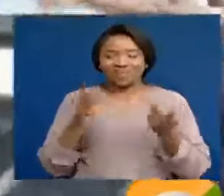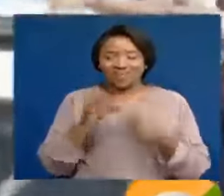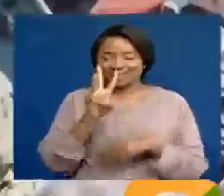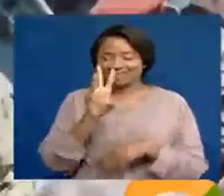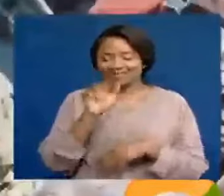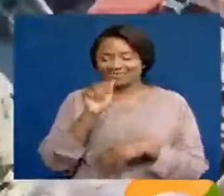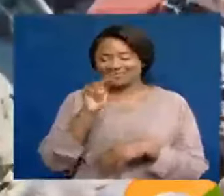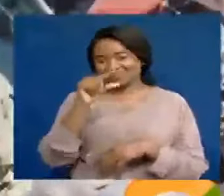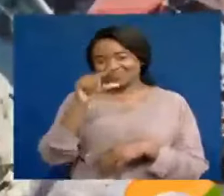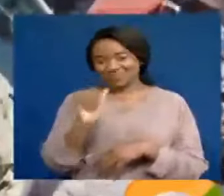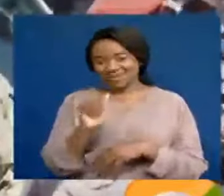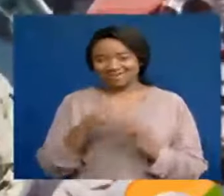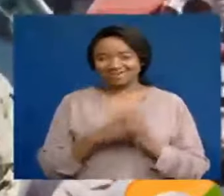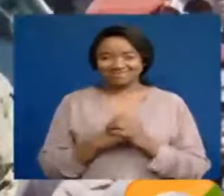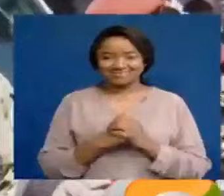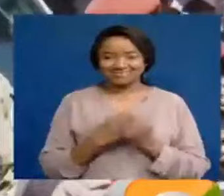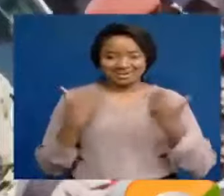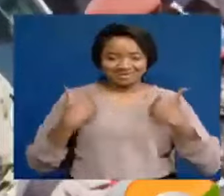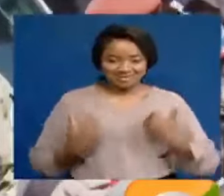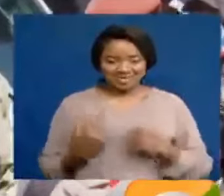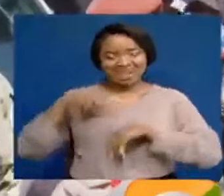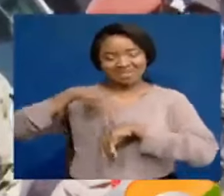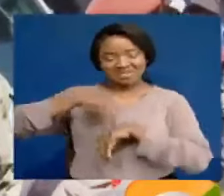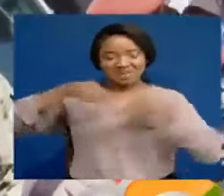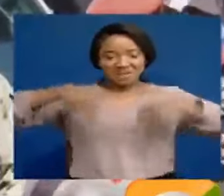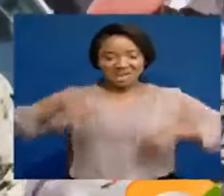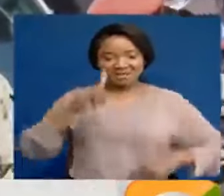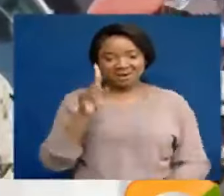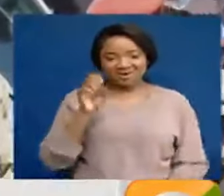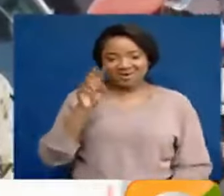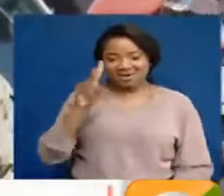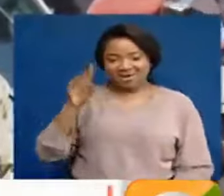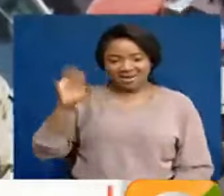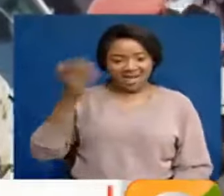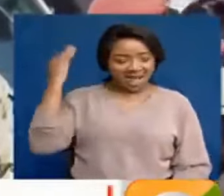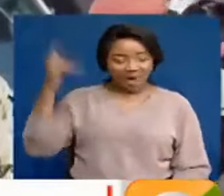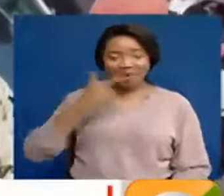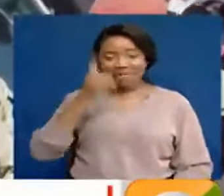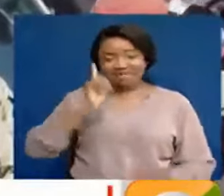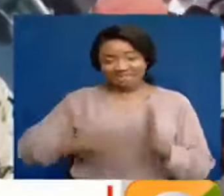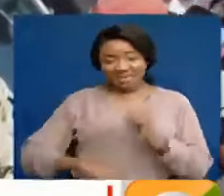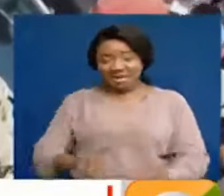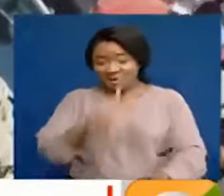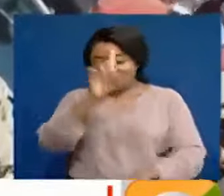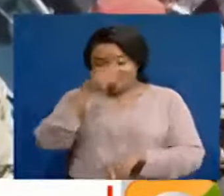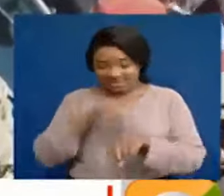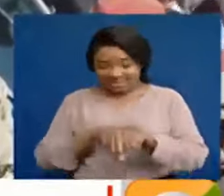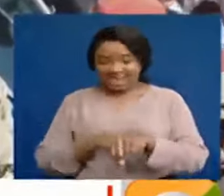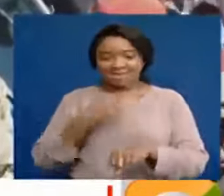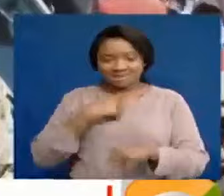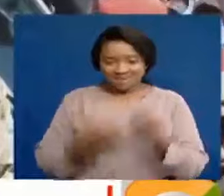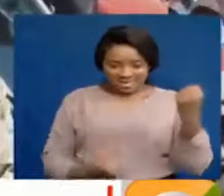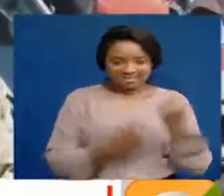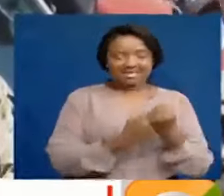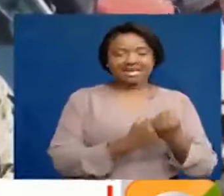Wanga. Mimi nilisimama hapa Kondele, nikasema siku moja nilisaidia